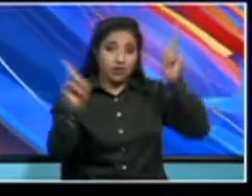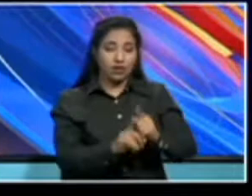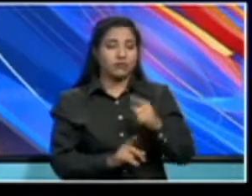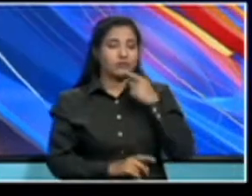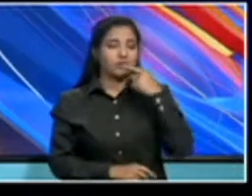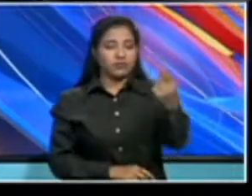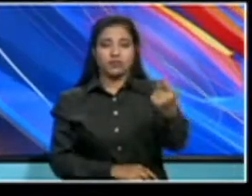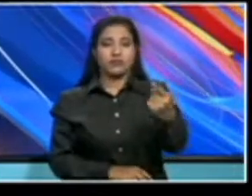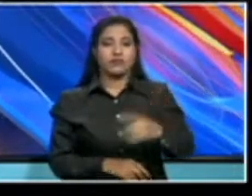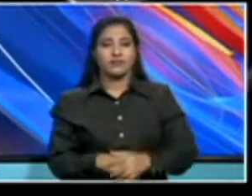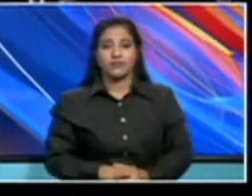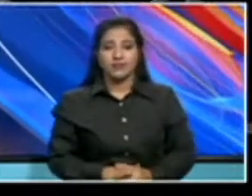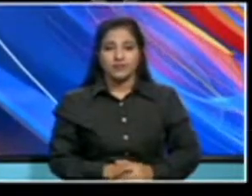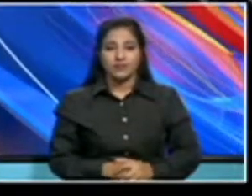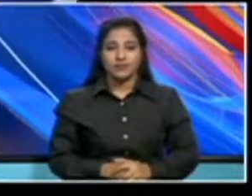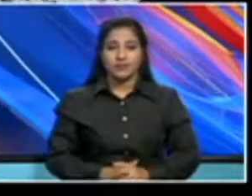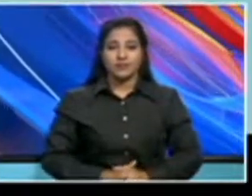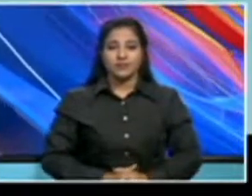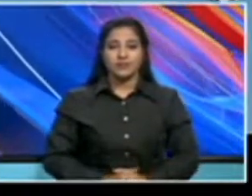है।